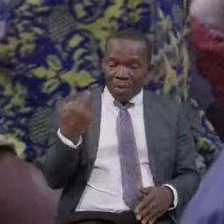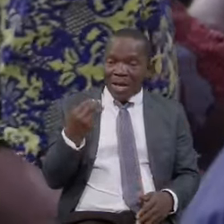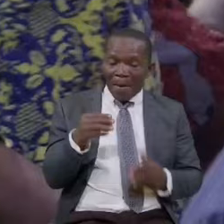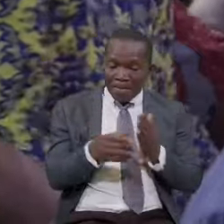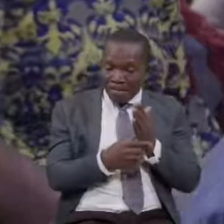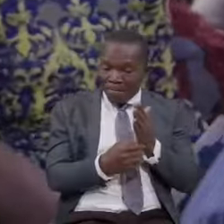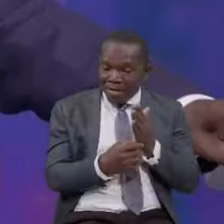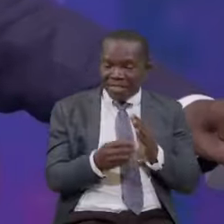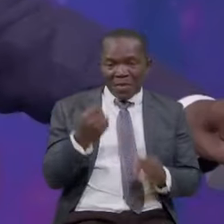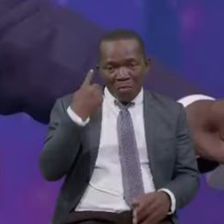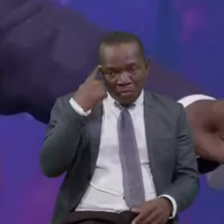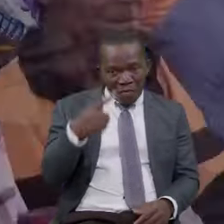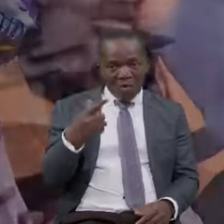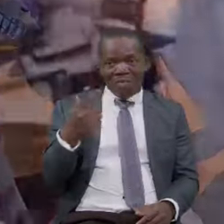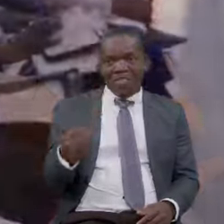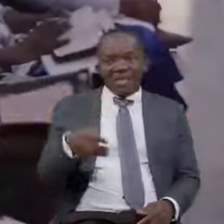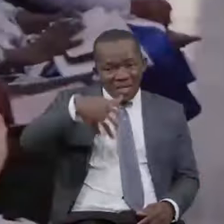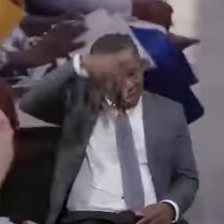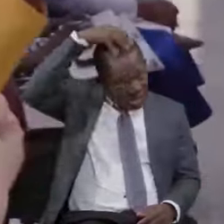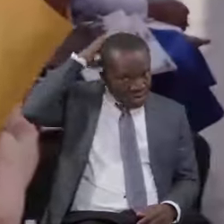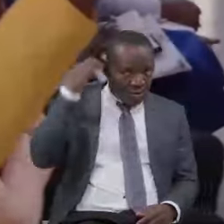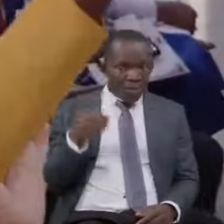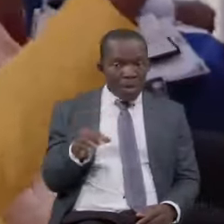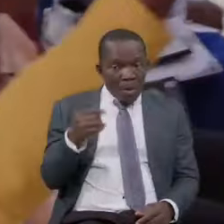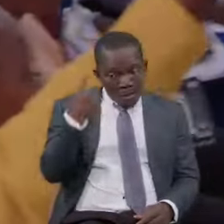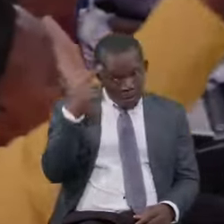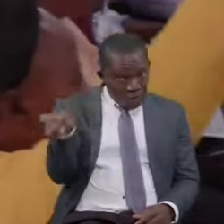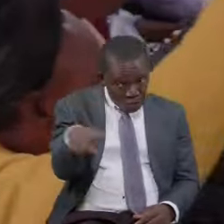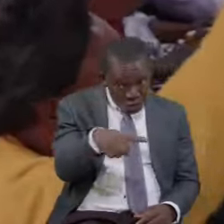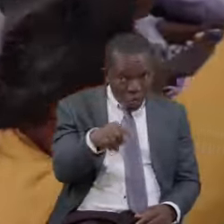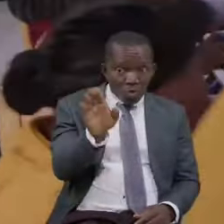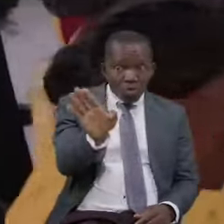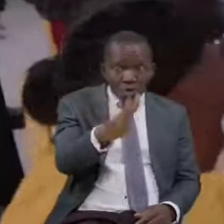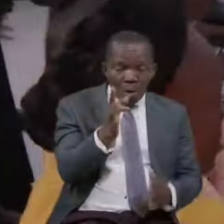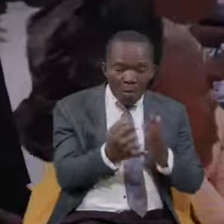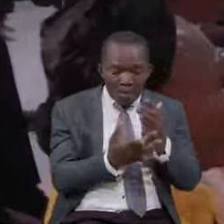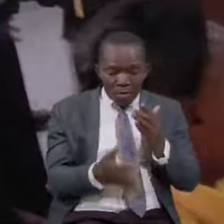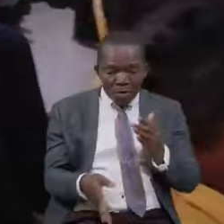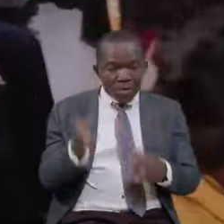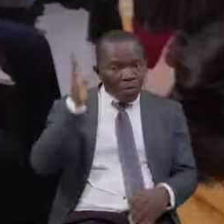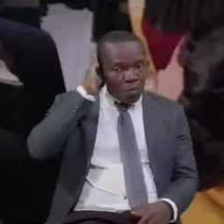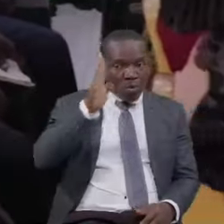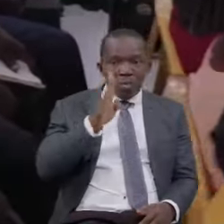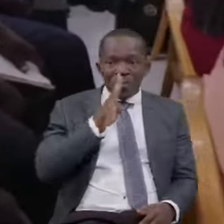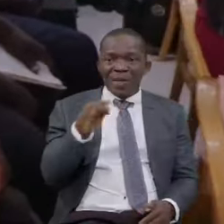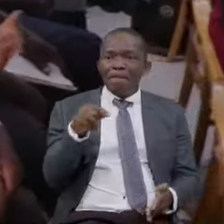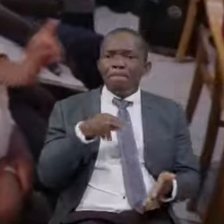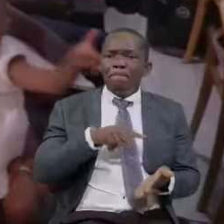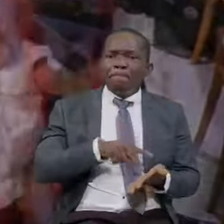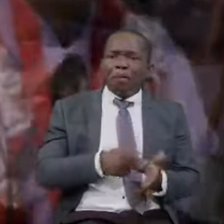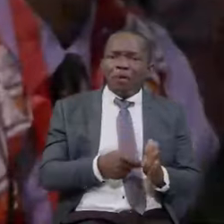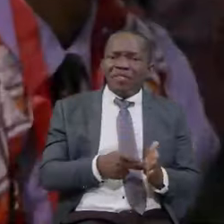sang sera un poison ou c'est lion et les lion savait que c'est du